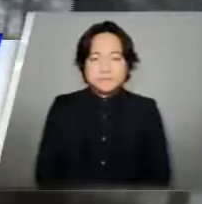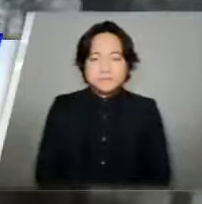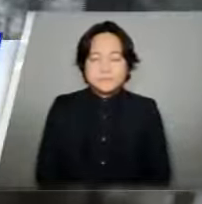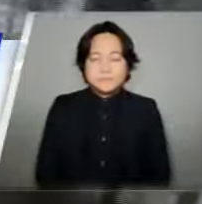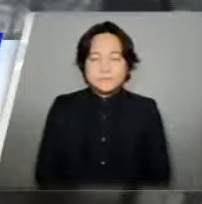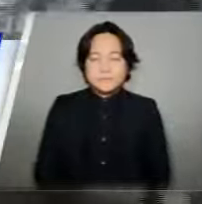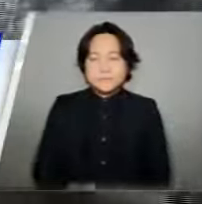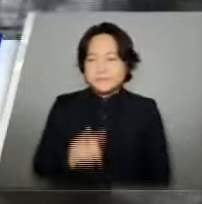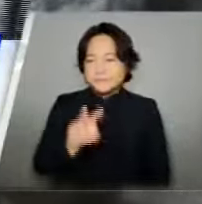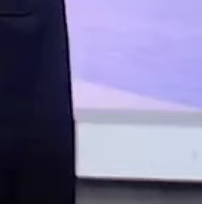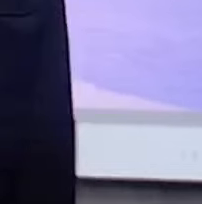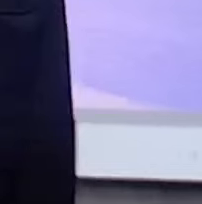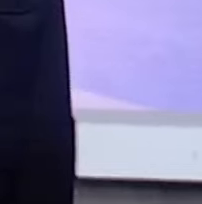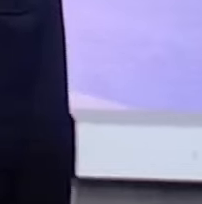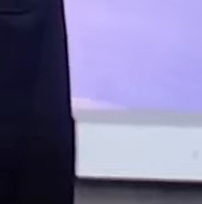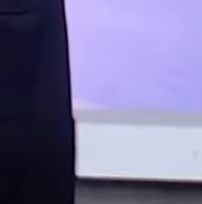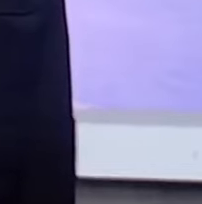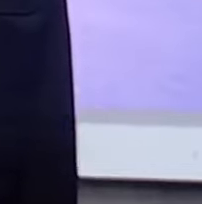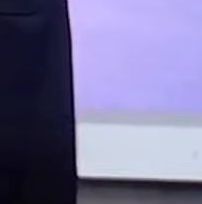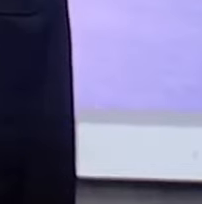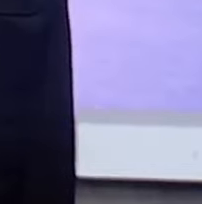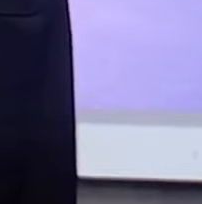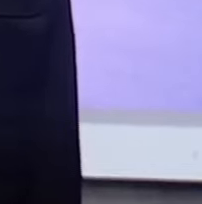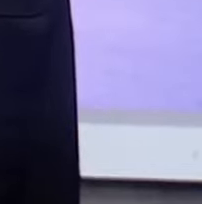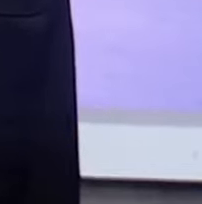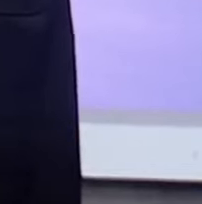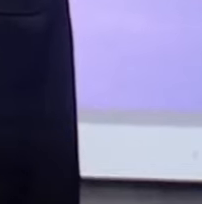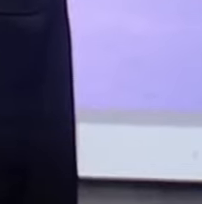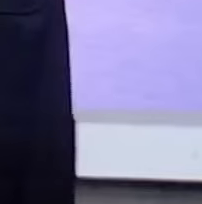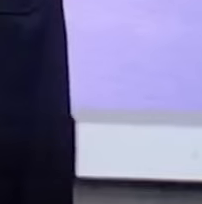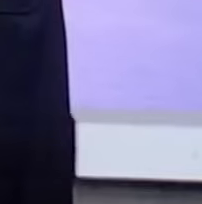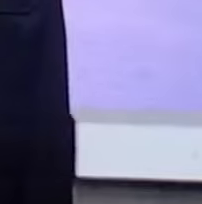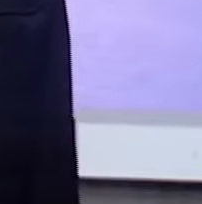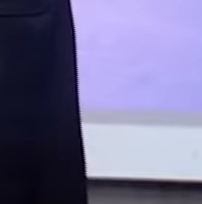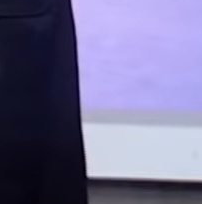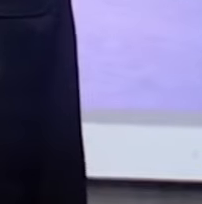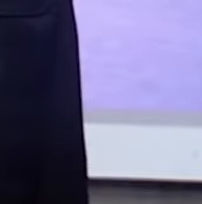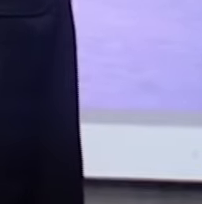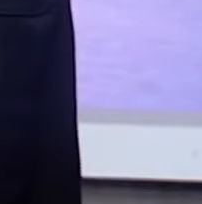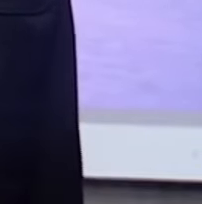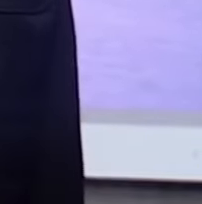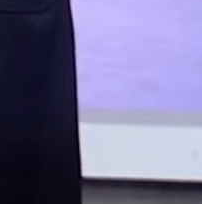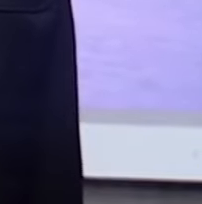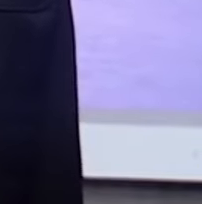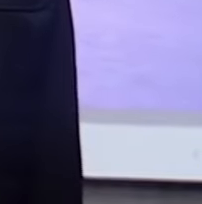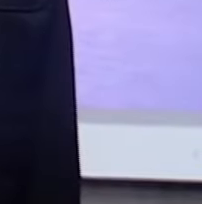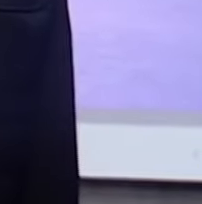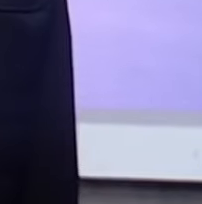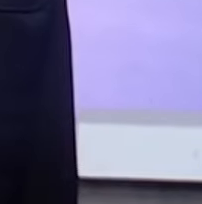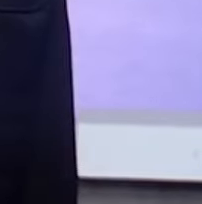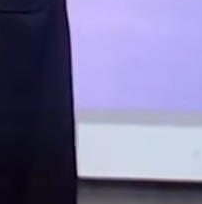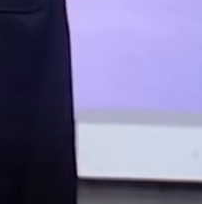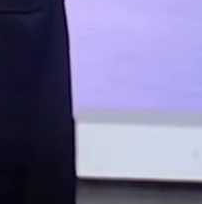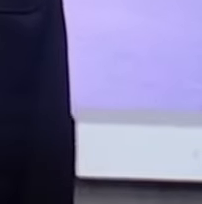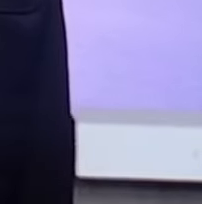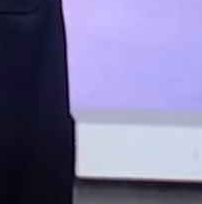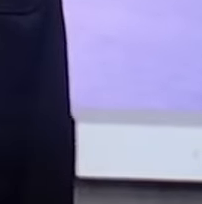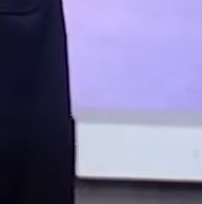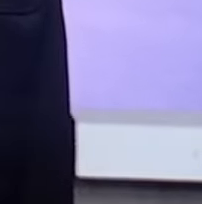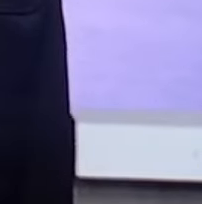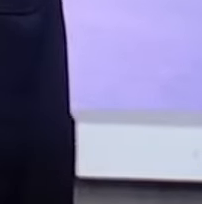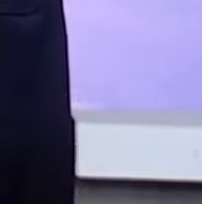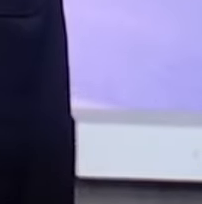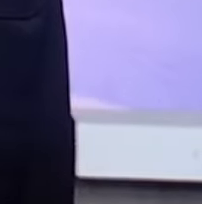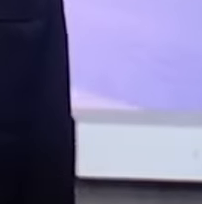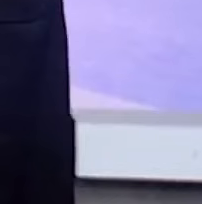inyong saksi! Mga kapuso, sama-sama tayong maging saksi. Mag-subscribe sa GMA Integrated News sa